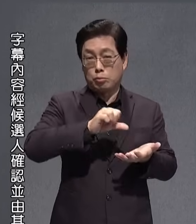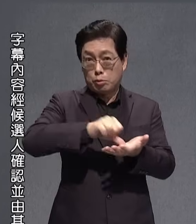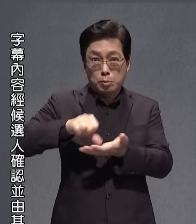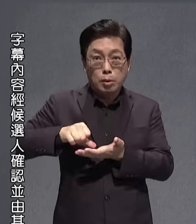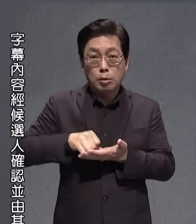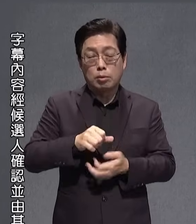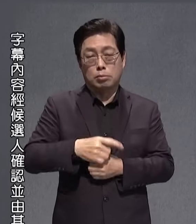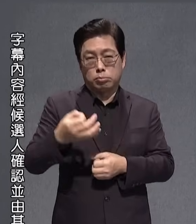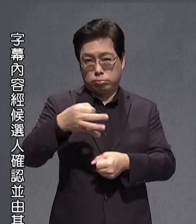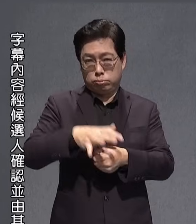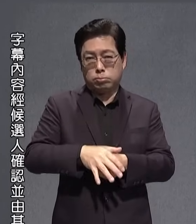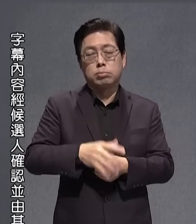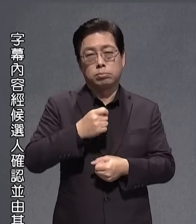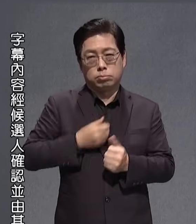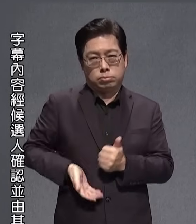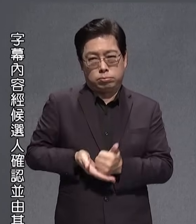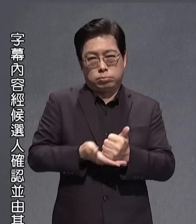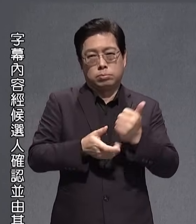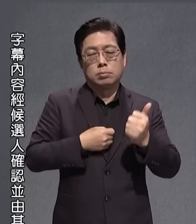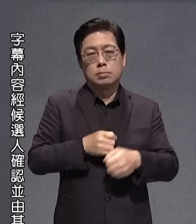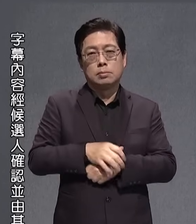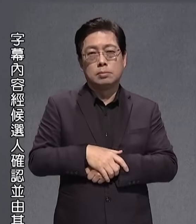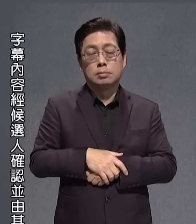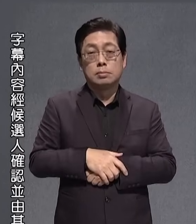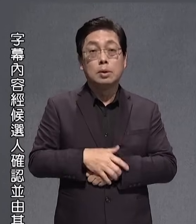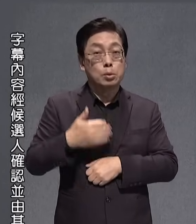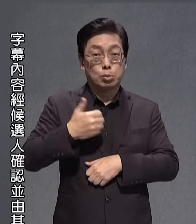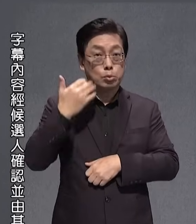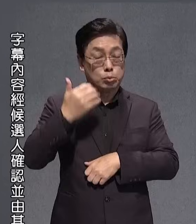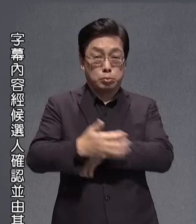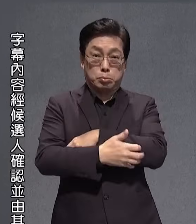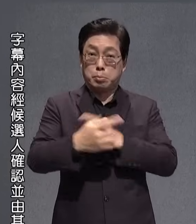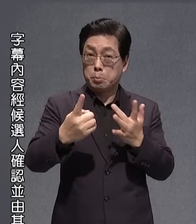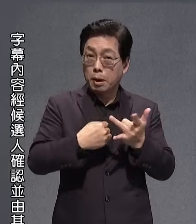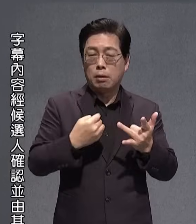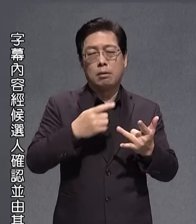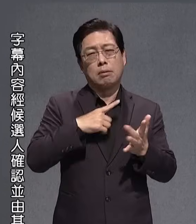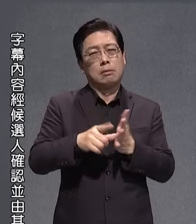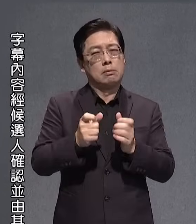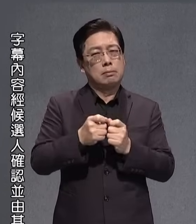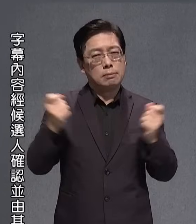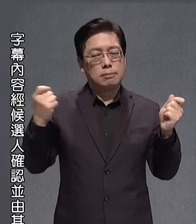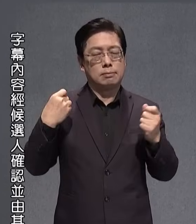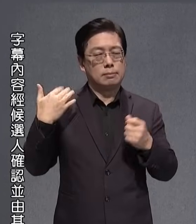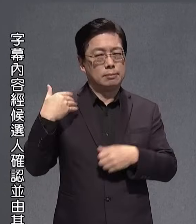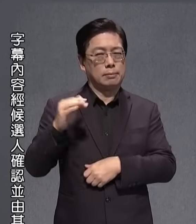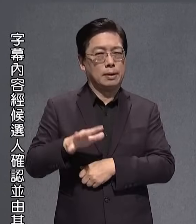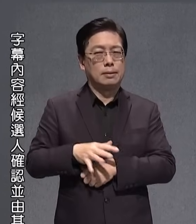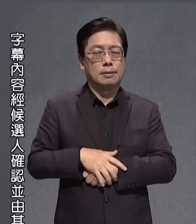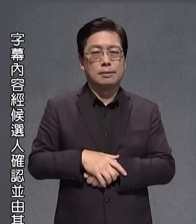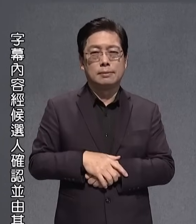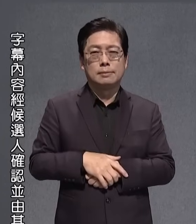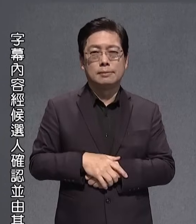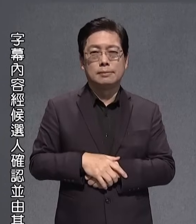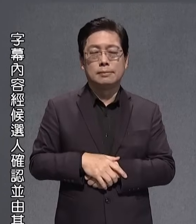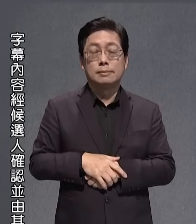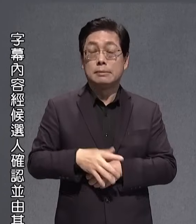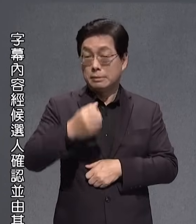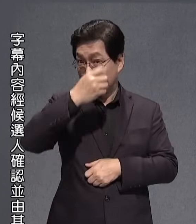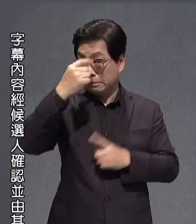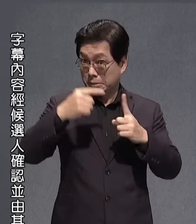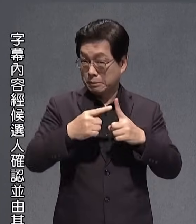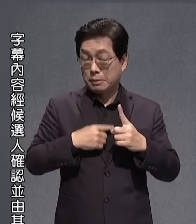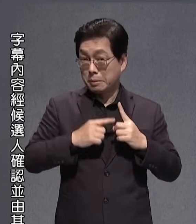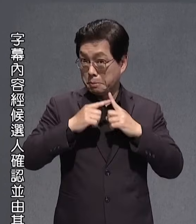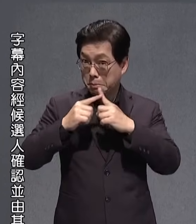该讲补助讲支持，爱讲支持。欠耕的问题，这是当年来的问题啦。啊，大概哈，年轻人为